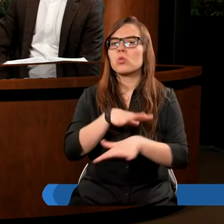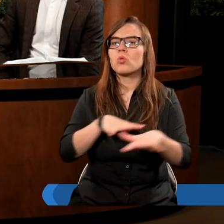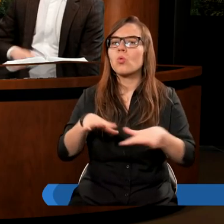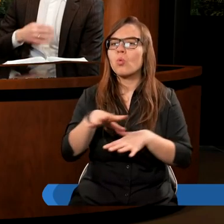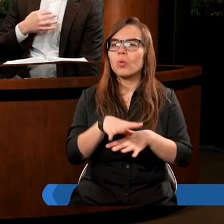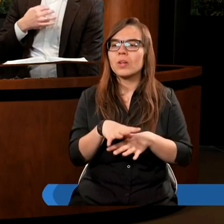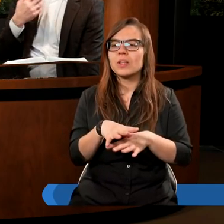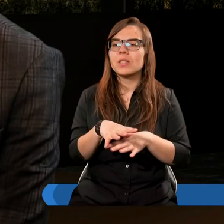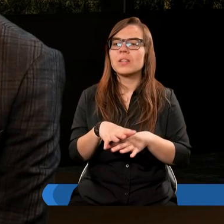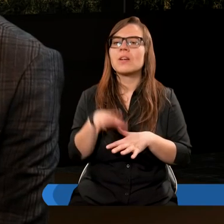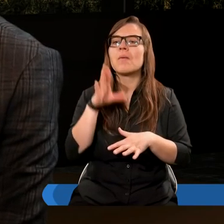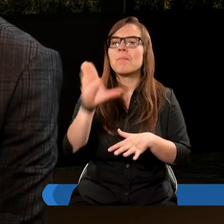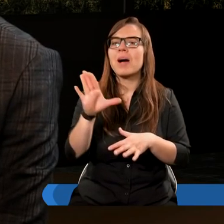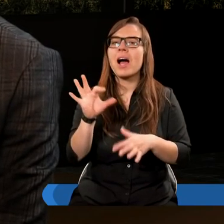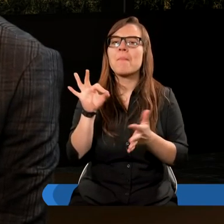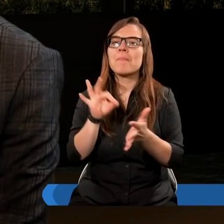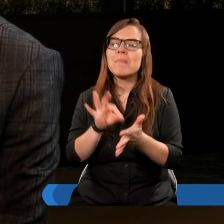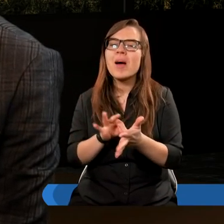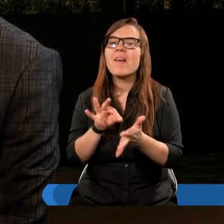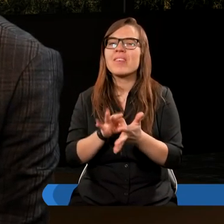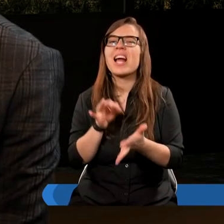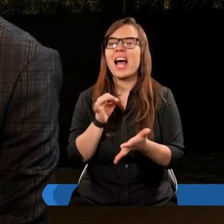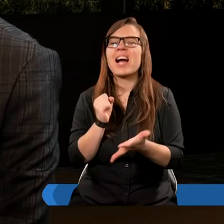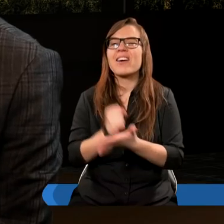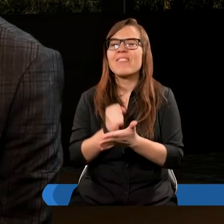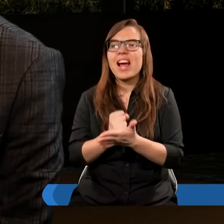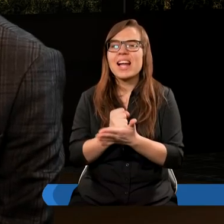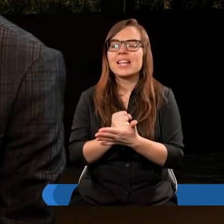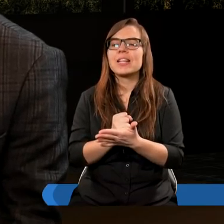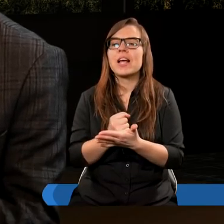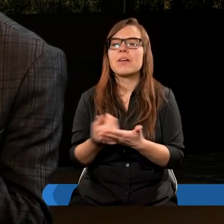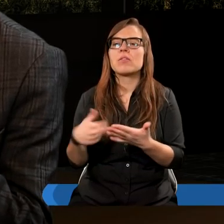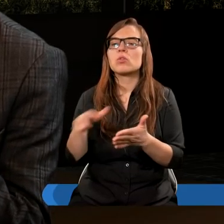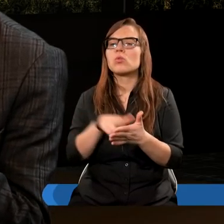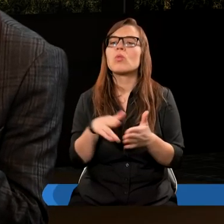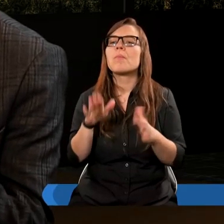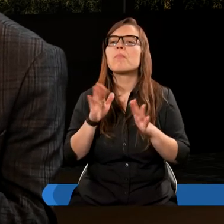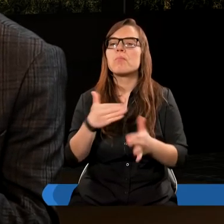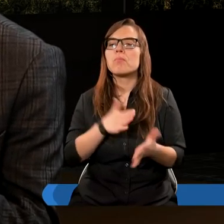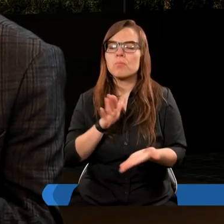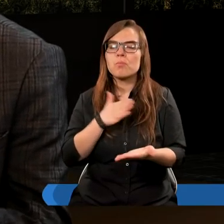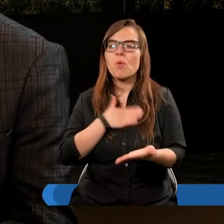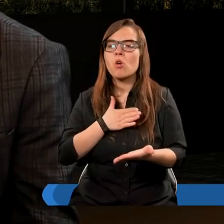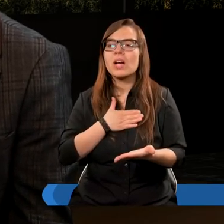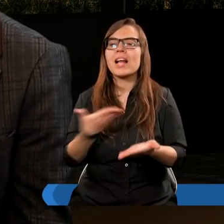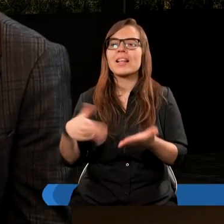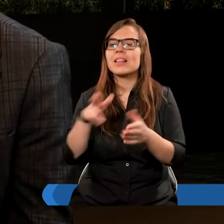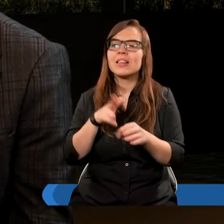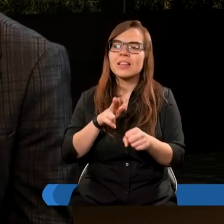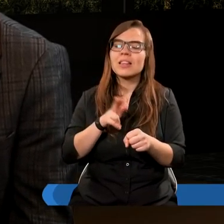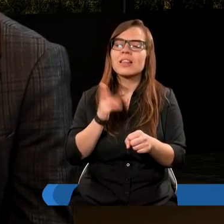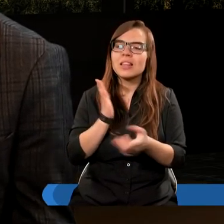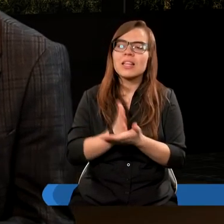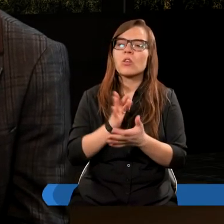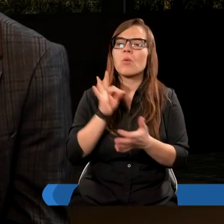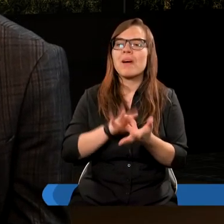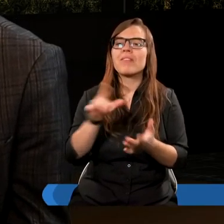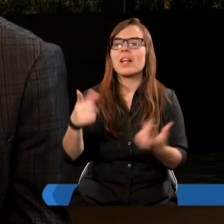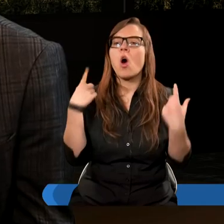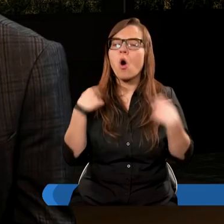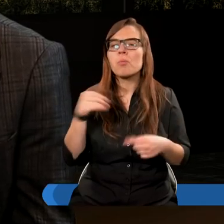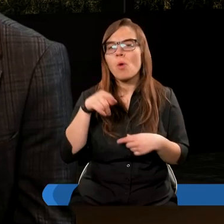ma pewne cechy, które posiadają tylko osoby w naszym rozumowaniu, można go